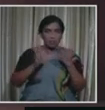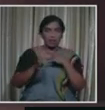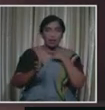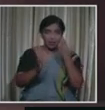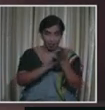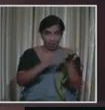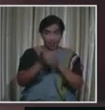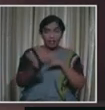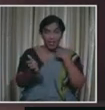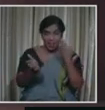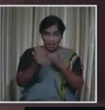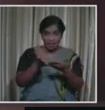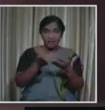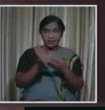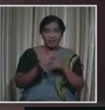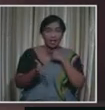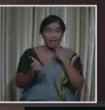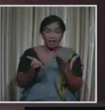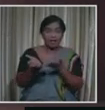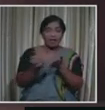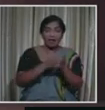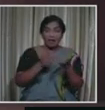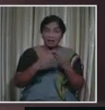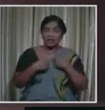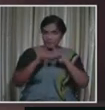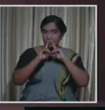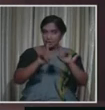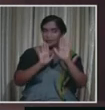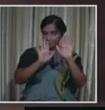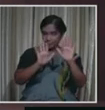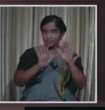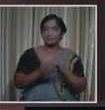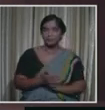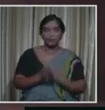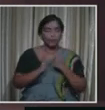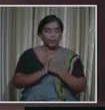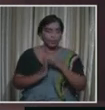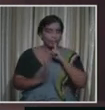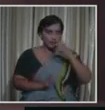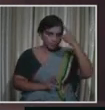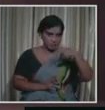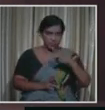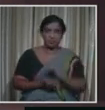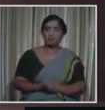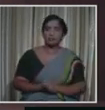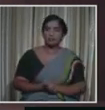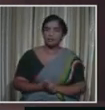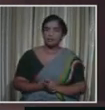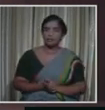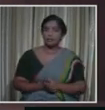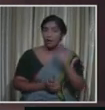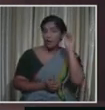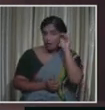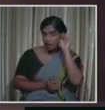කාගේද අත් දෙකේලේ කවුද කියලාත් මං කියන්න තමයි ලෑස්ති වෙලා ඉවිල්ලා තිබෙන ගරු නියෝජ්‍ය කතානායකතුමනි ඒ නිසා අහගෙන